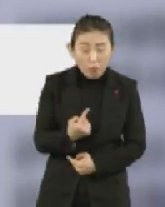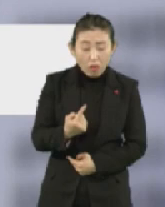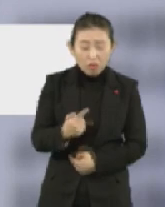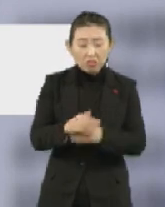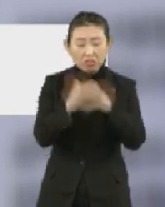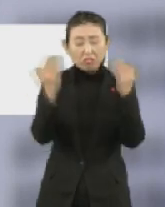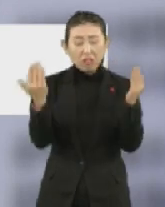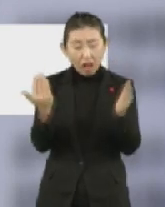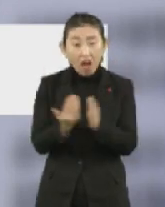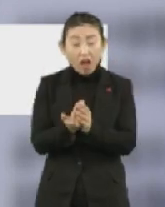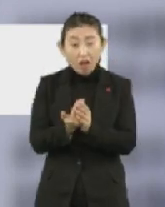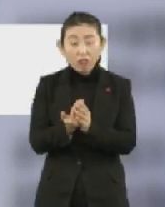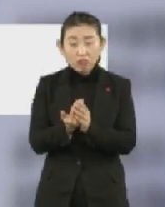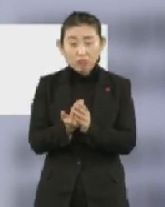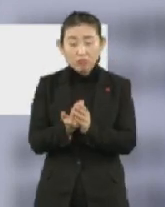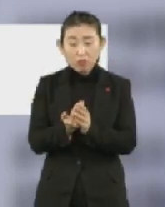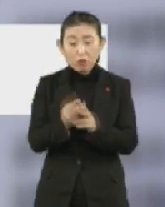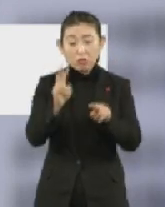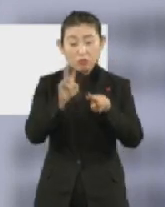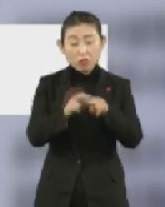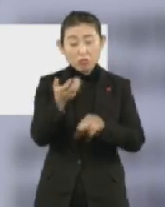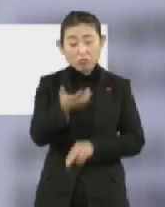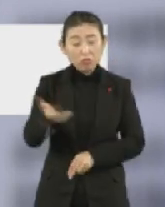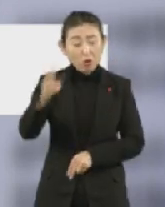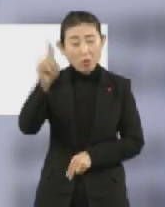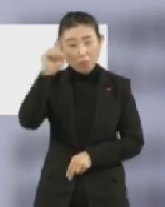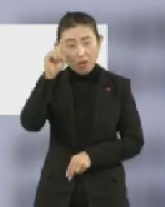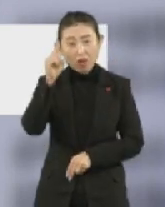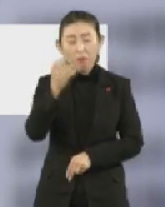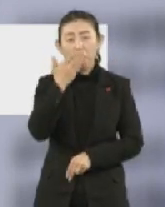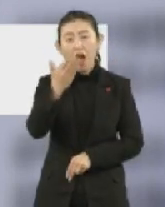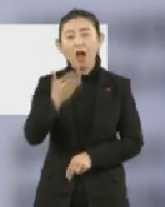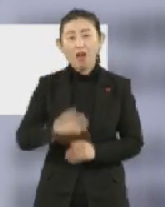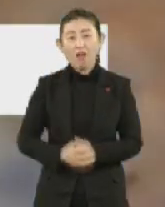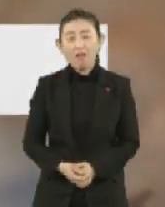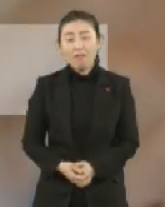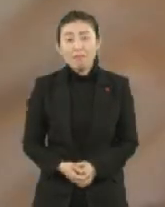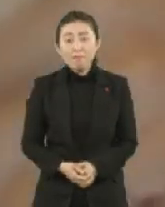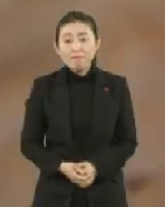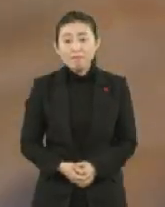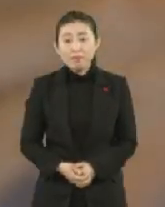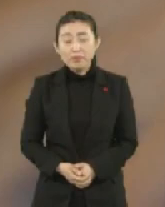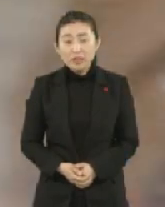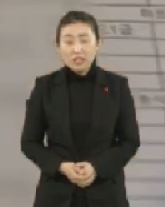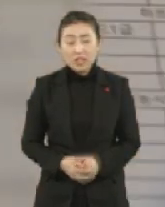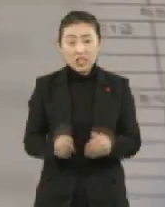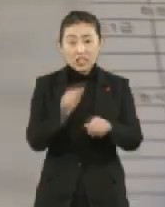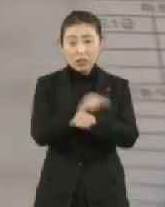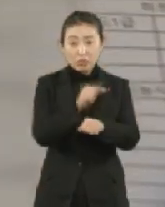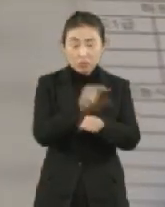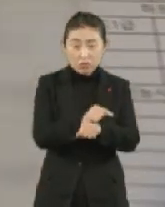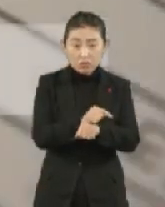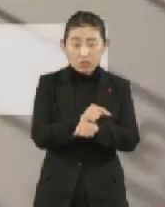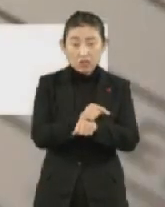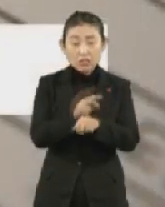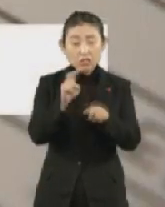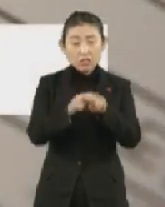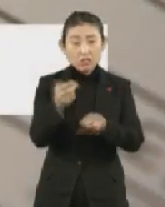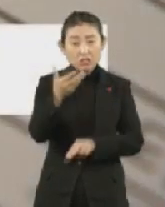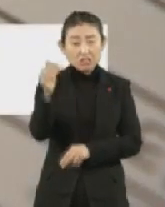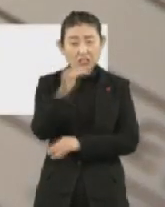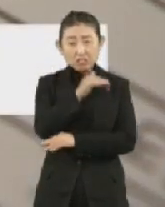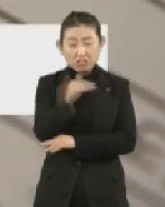때 그 직원이 아니라 다른 직원이어서도 100% 승진했을 겁니다. 그 자리. 내근직의 승진 비중이 높다는